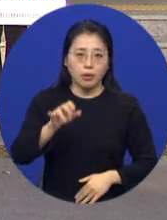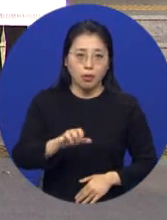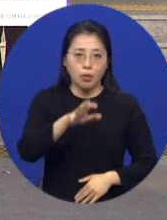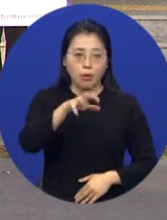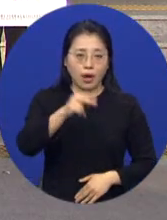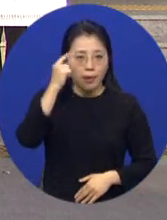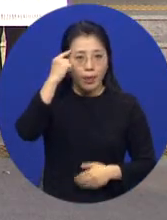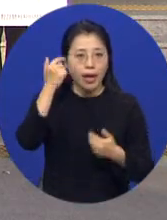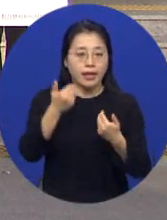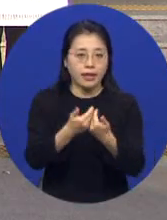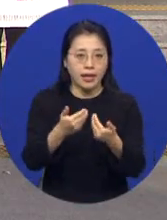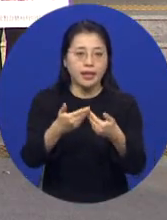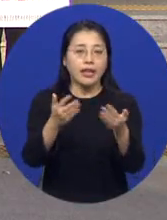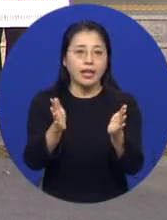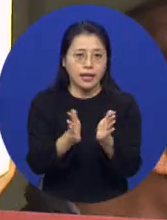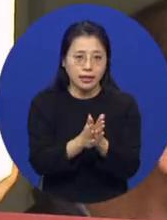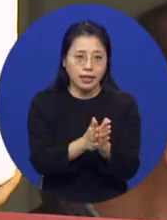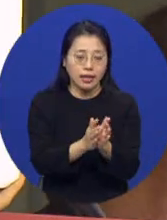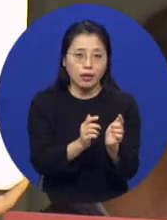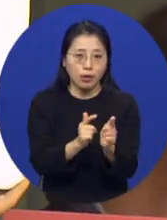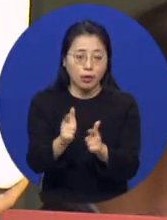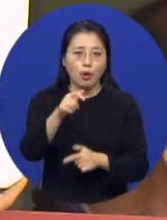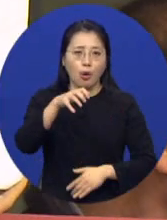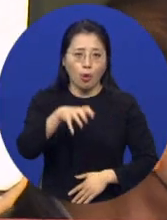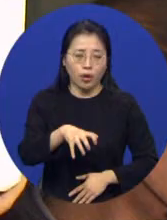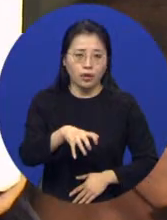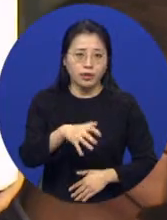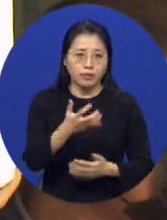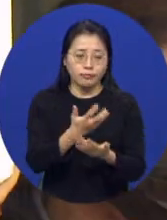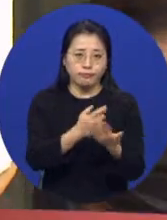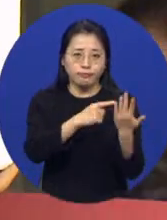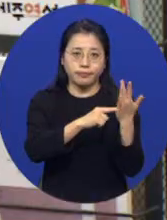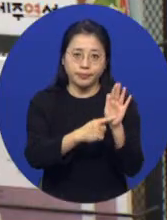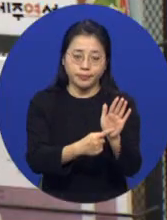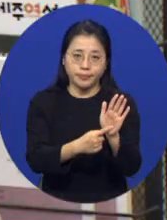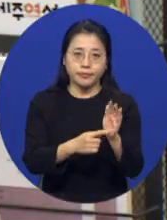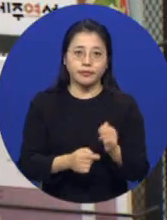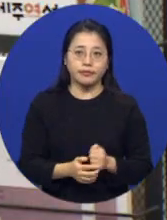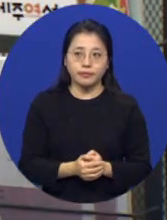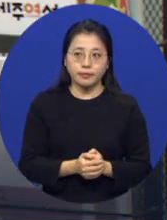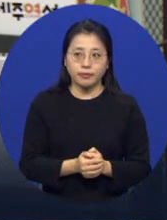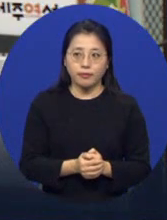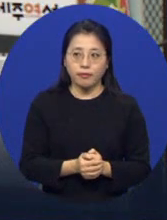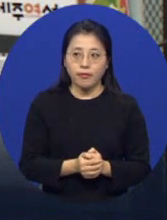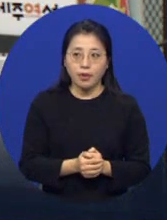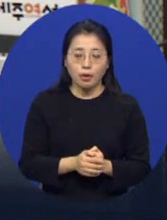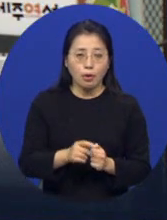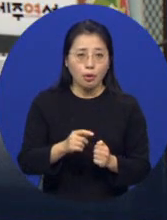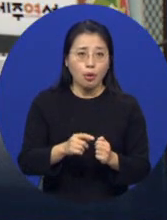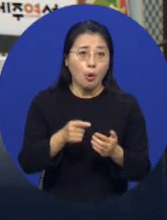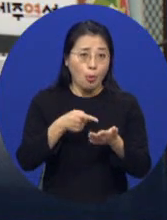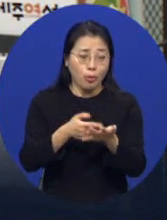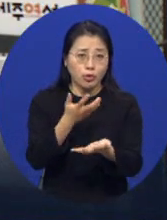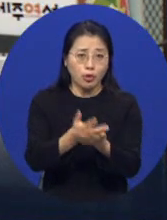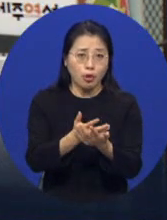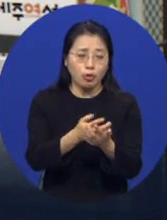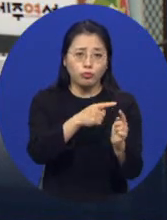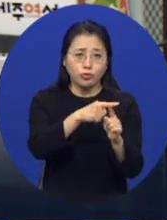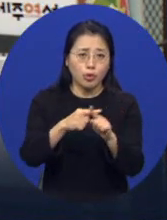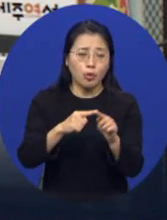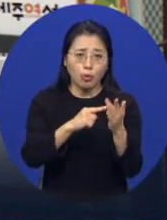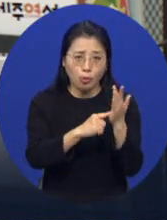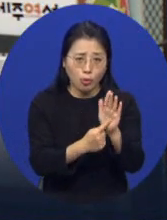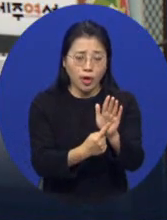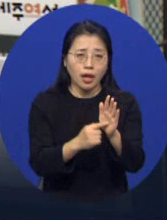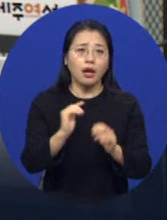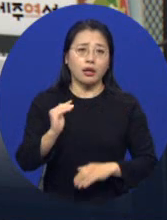반대 단체와 정의당 제주도당 등은 성명을 내고 반발했습니다 일단 보고서 공개는 당연히 해야 되는 것이고요 공개 검증도 해야